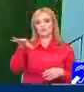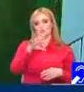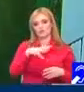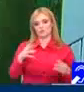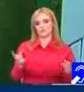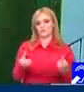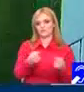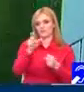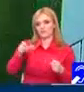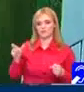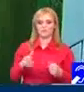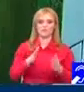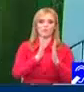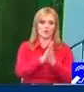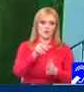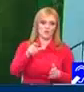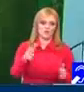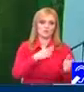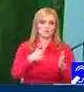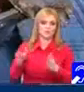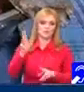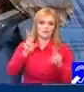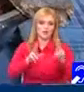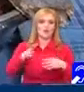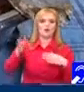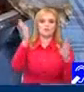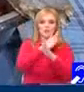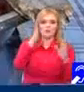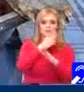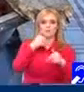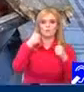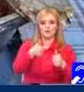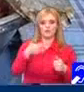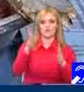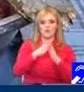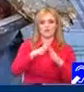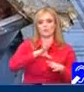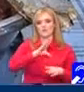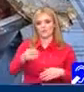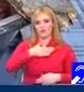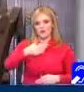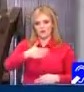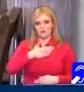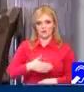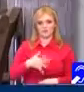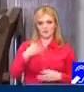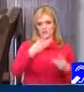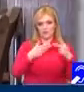atenționează oamenii să respecte regulile antiincendiare și să aerisească bine locuințele pentru a evita cazuri de intoxicație.